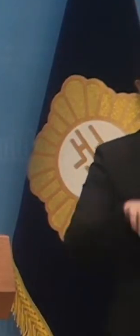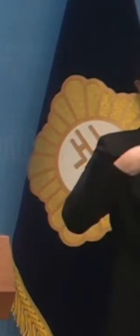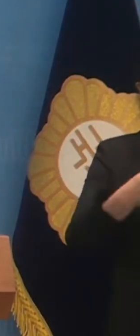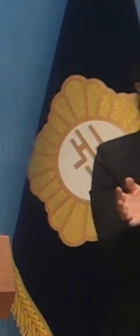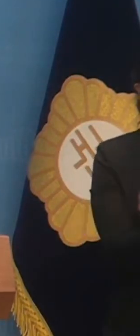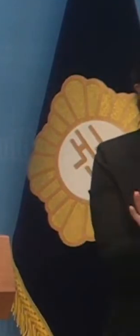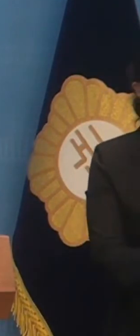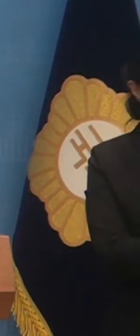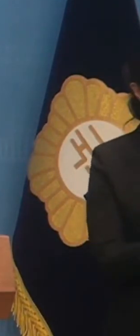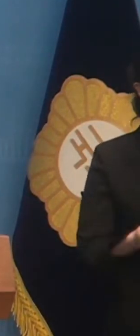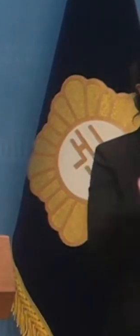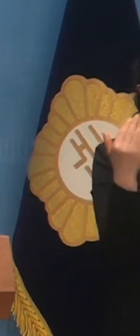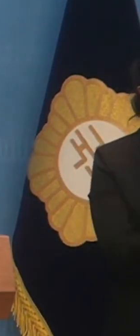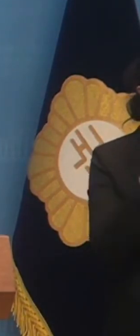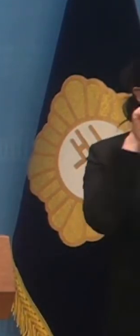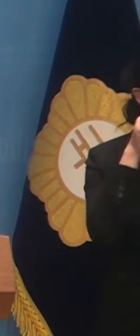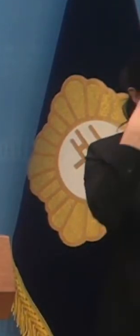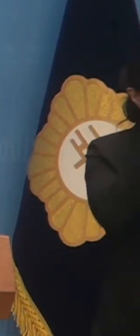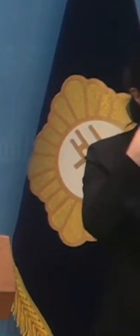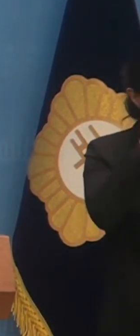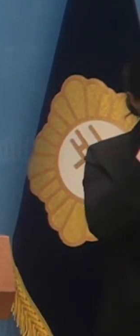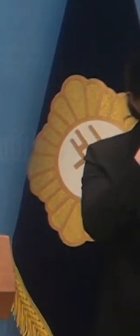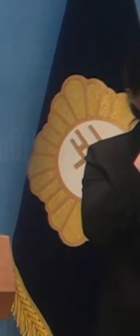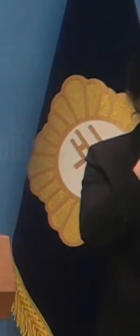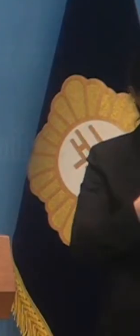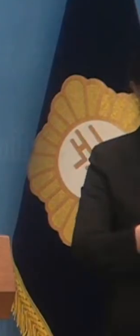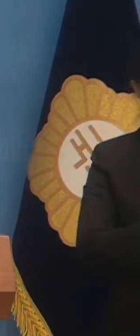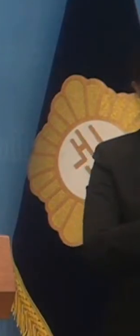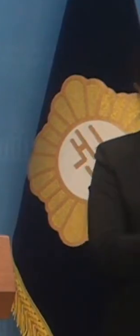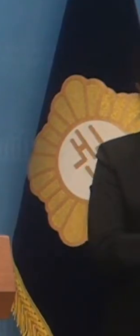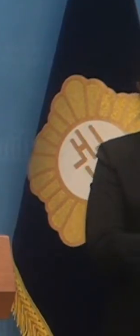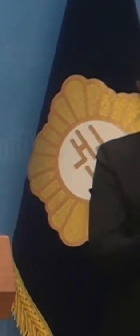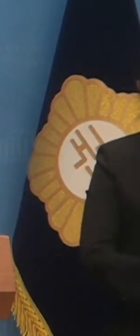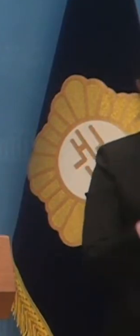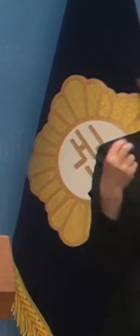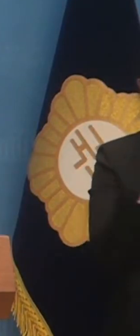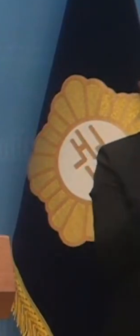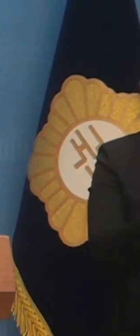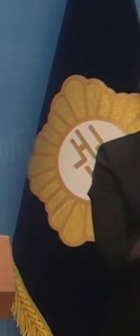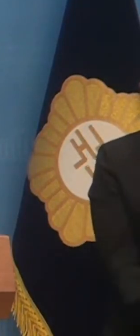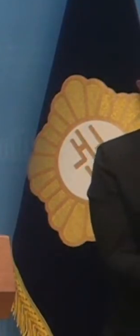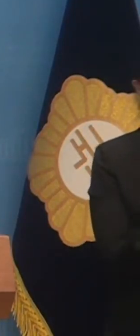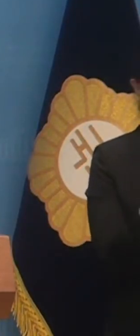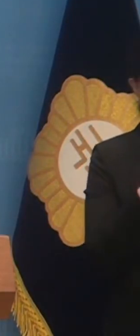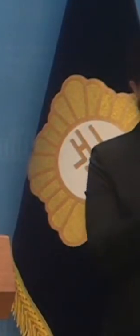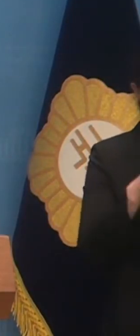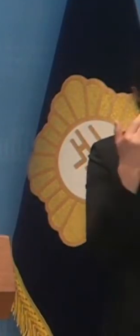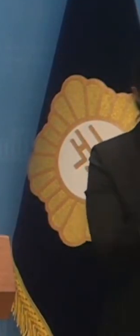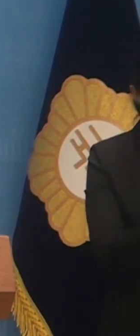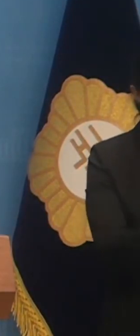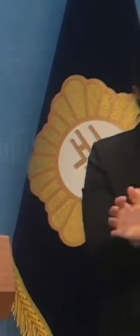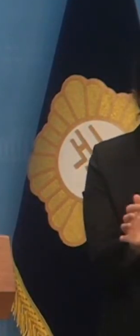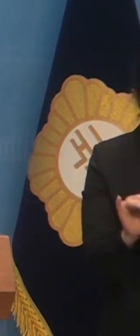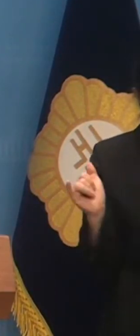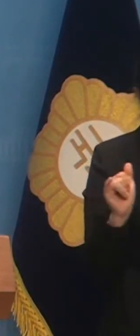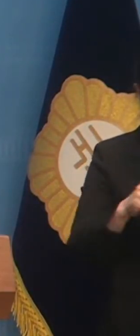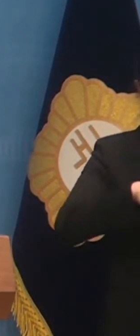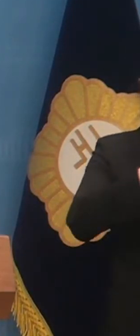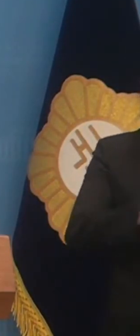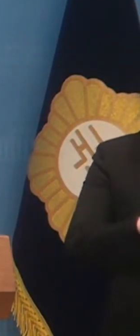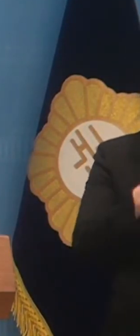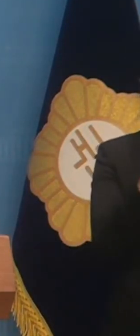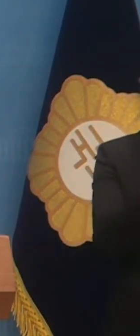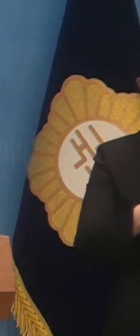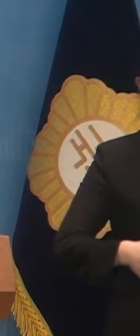교육부는 지금 즉시 전수조사를 의혹 없이 철저히 마무리하고 리박스쿨 관련 모든 단체와 인사를 낱낱이